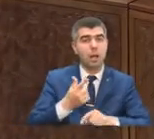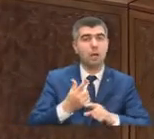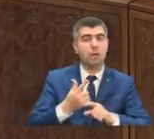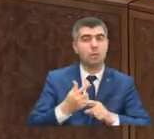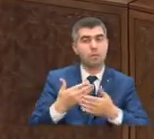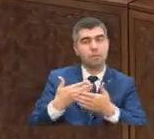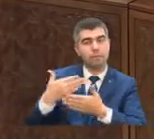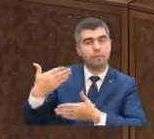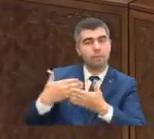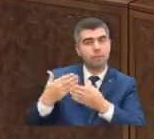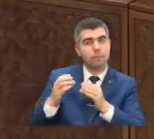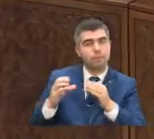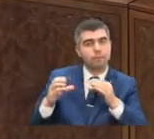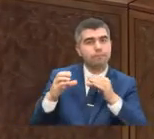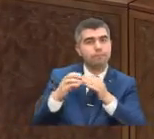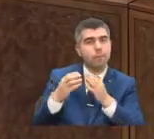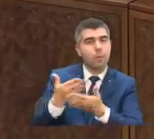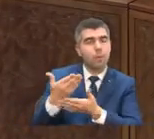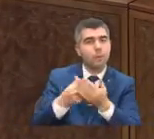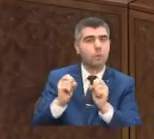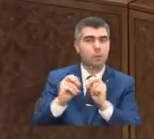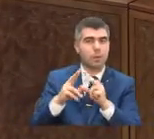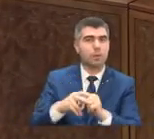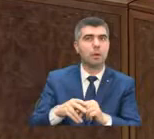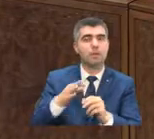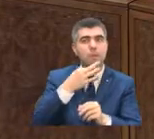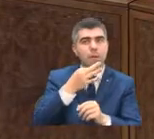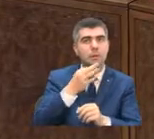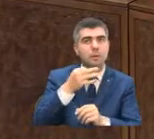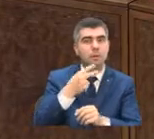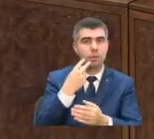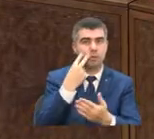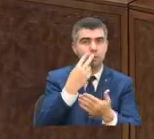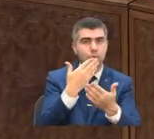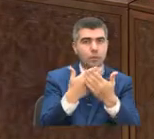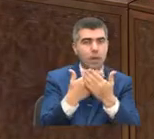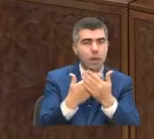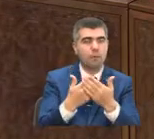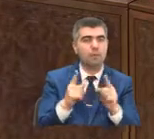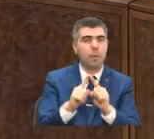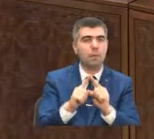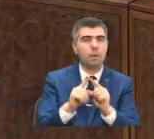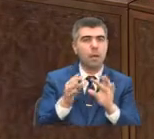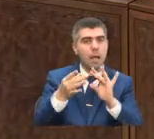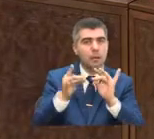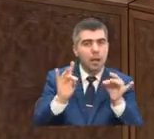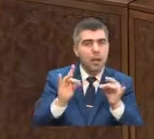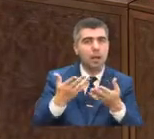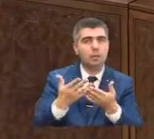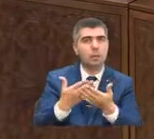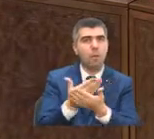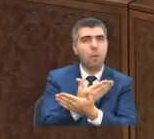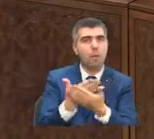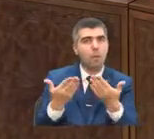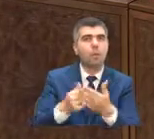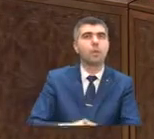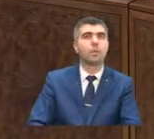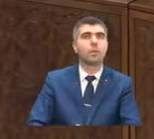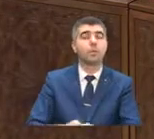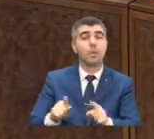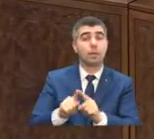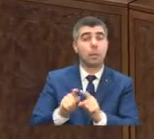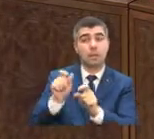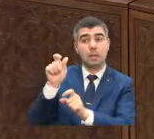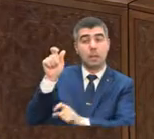معهما سلسه، اكيد لاحظتم هذا الشيء من خلال المواقع الالكترونيه، من خلال الوسائل المتقدمه باش المواطنين عبروا